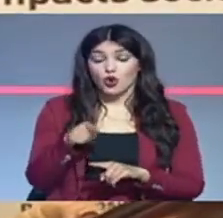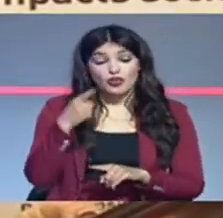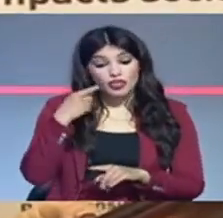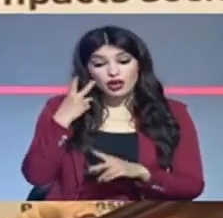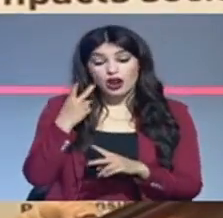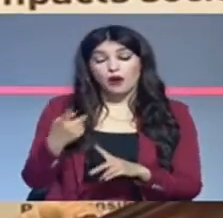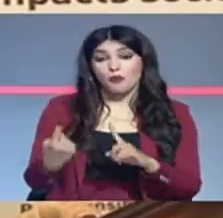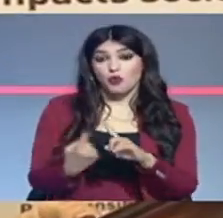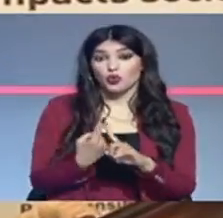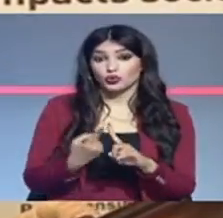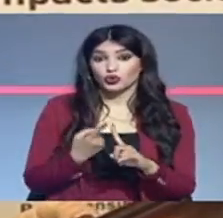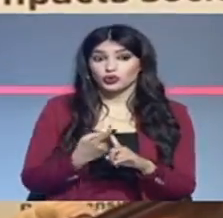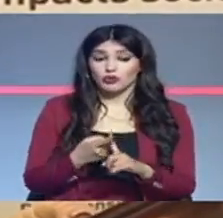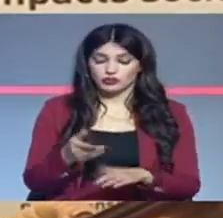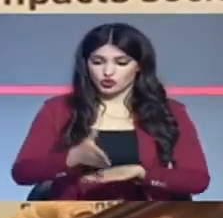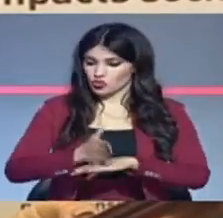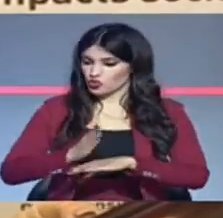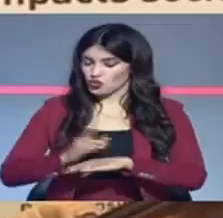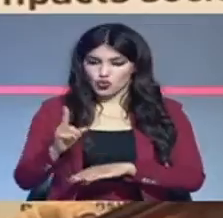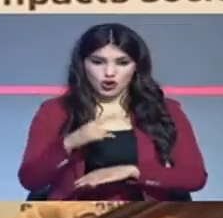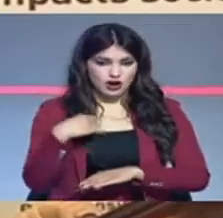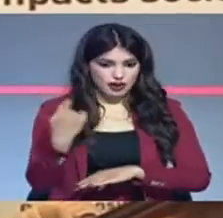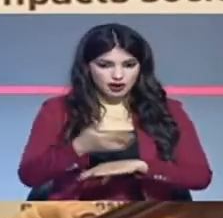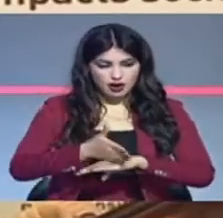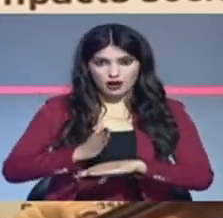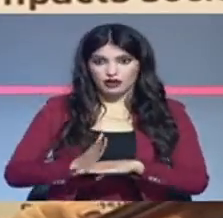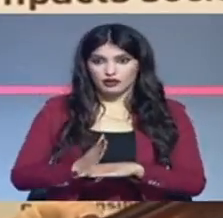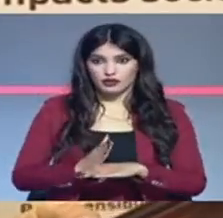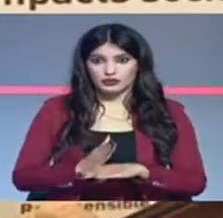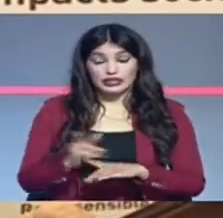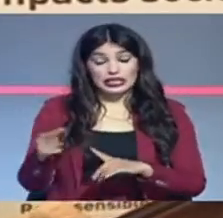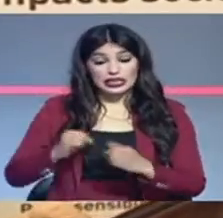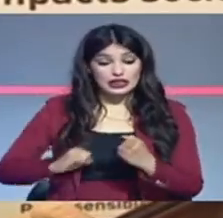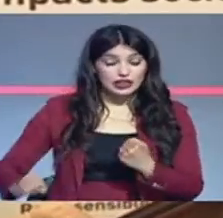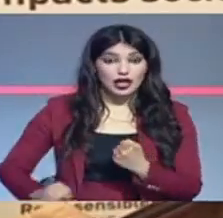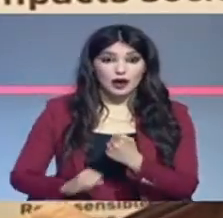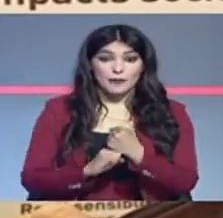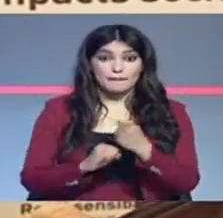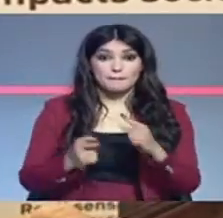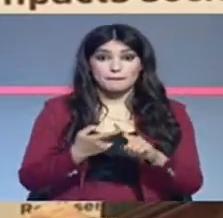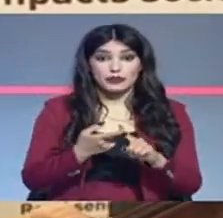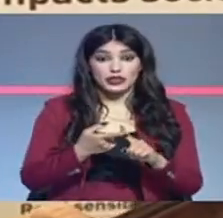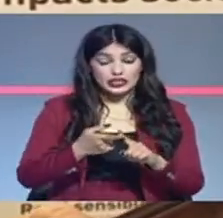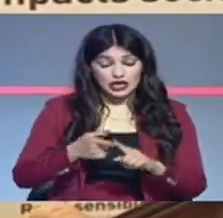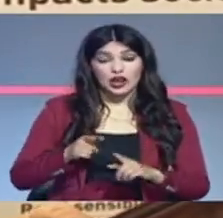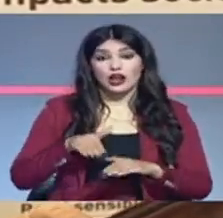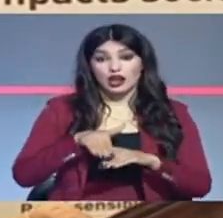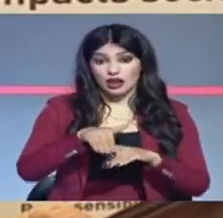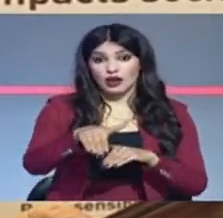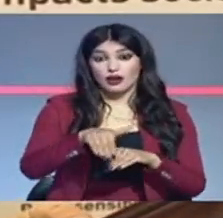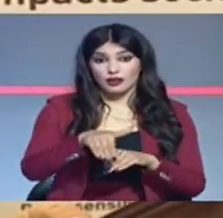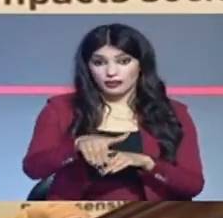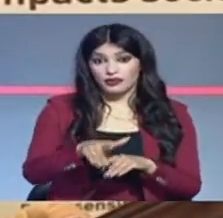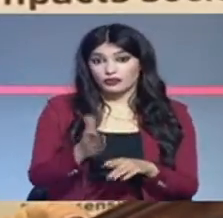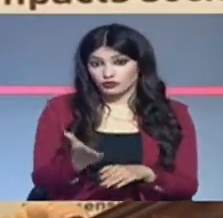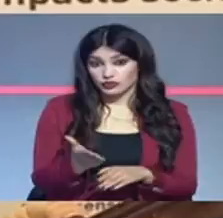ضروره الاستعداد معناها ودعم عنها اليوم اه